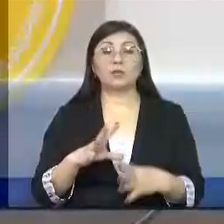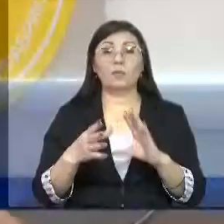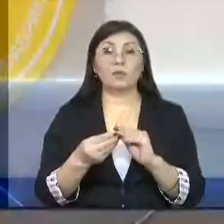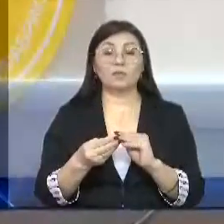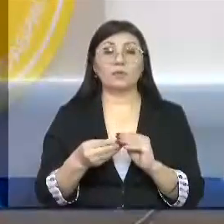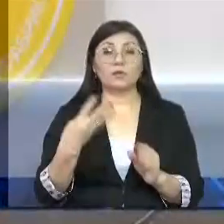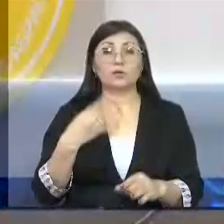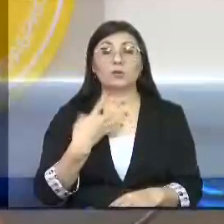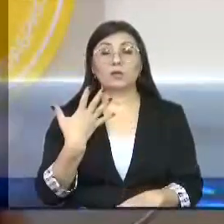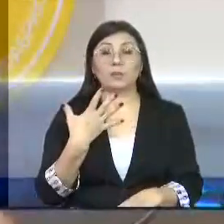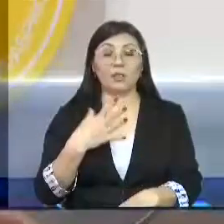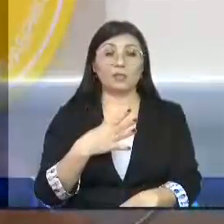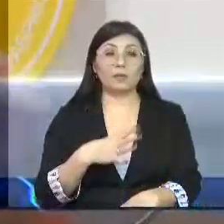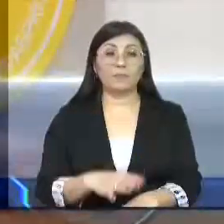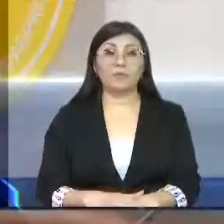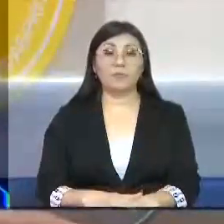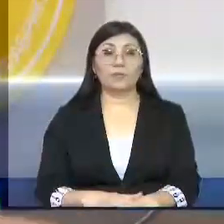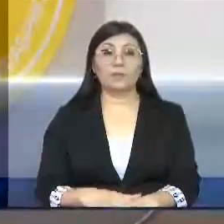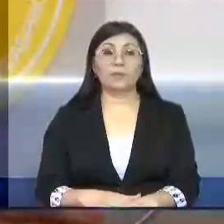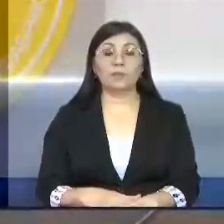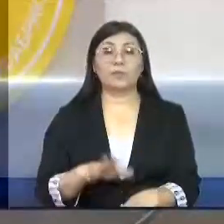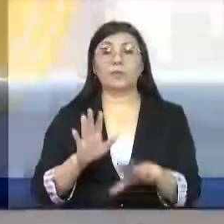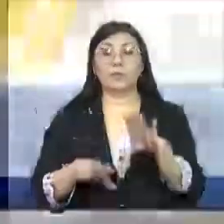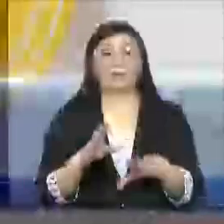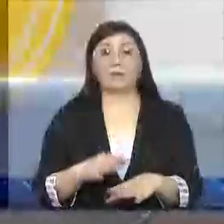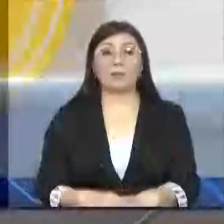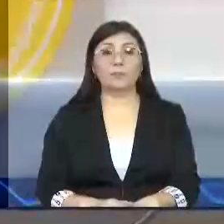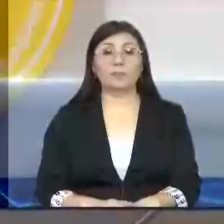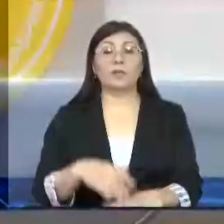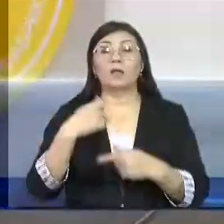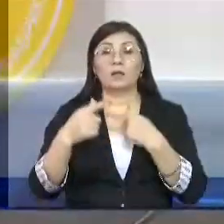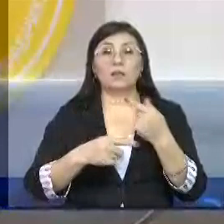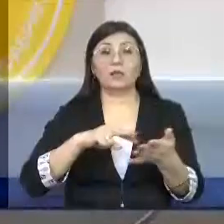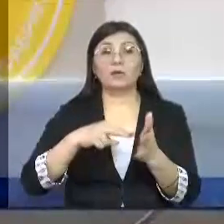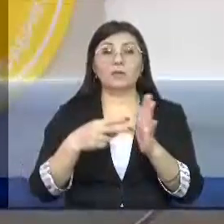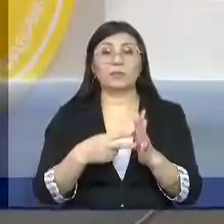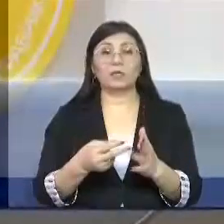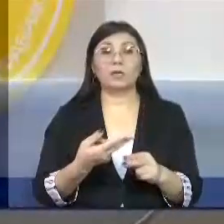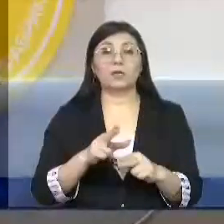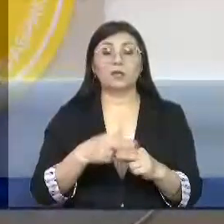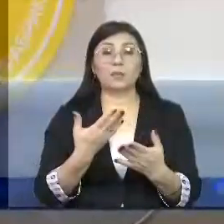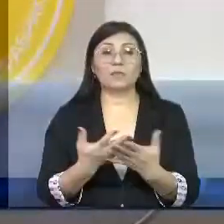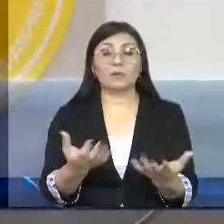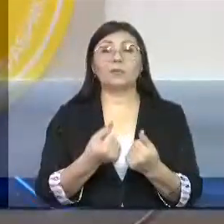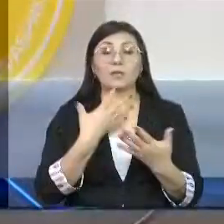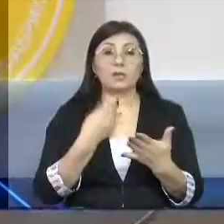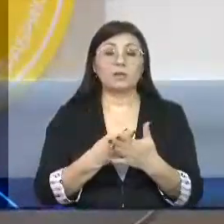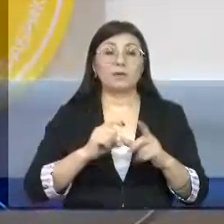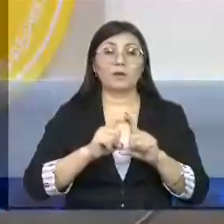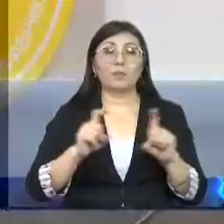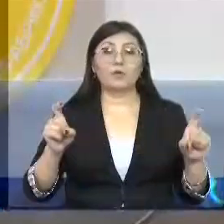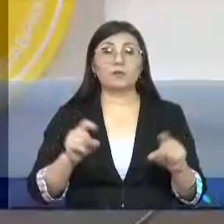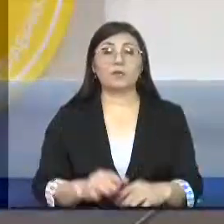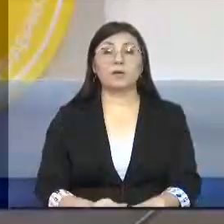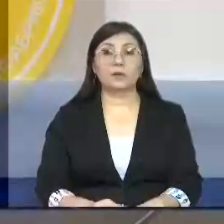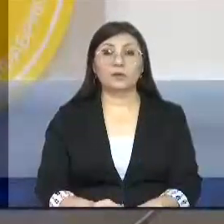взять 45 выходит у нас. В общем, мы в день 45 килограмм всего. Дальнейшие планы – это у нас взять свое помещение, вот,